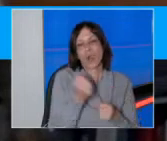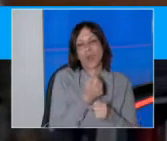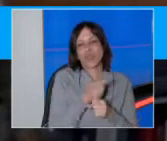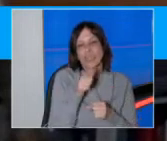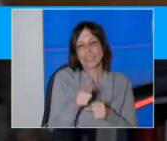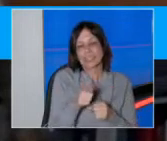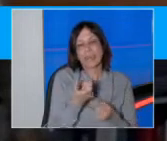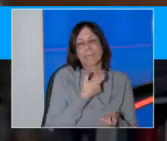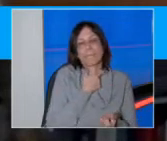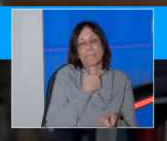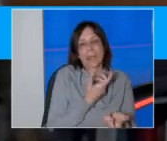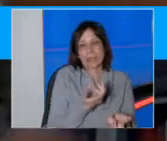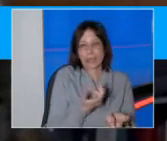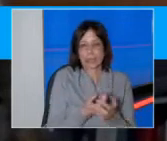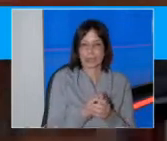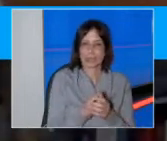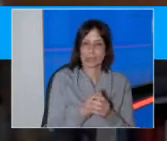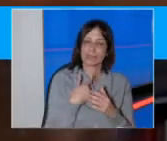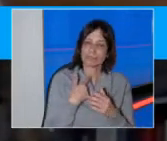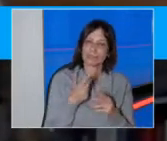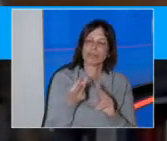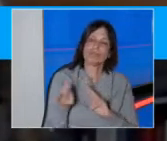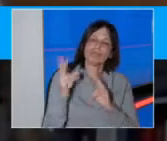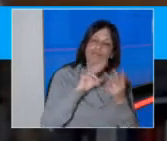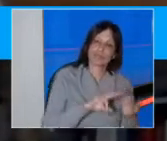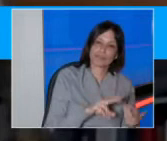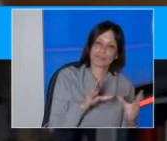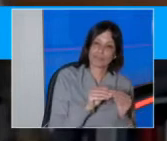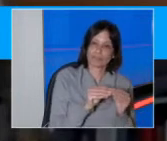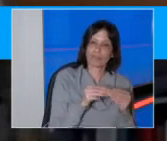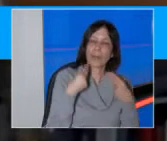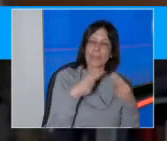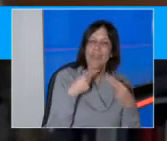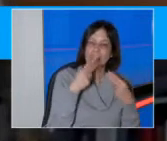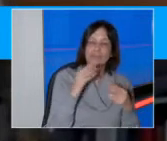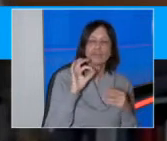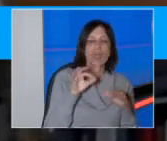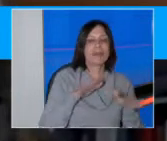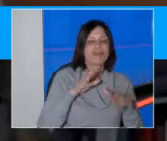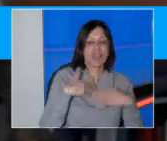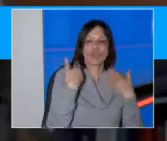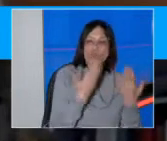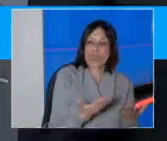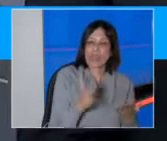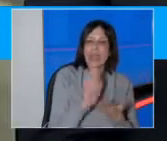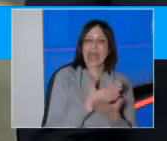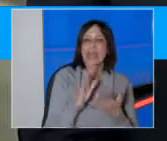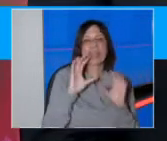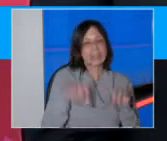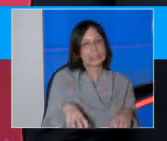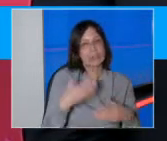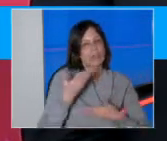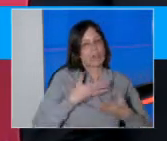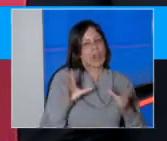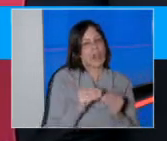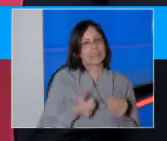בעצם בעל כורחן. ולצד המענים שניתנים על ידי הממשלה, החליט הנשיא בשיתוף פעולה